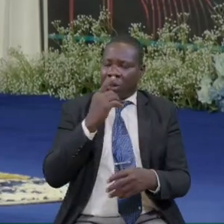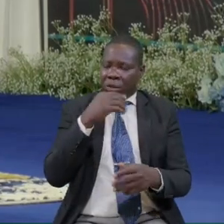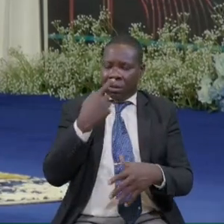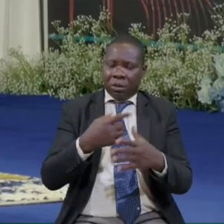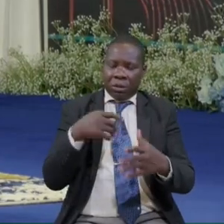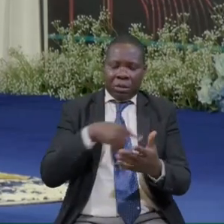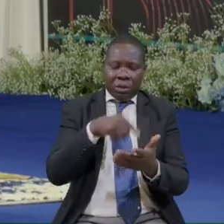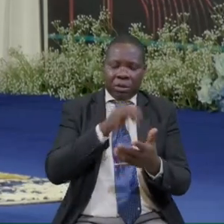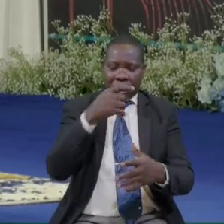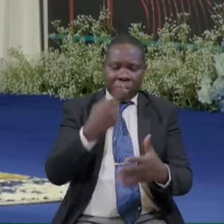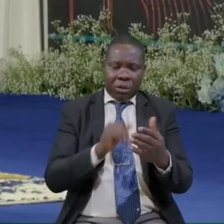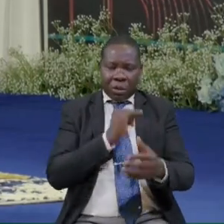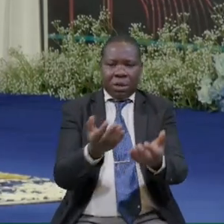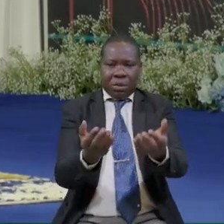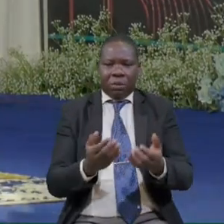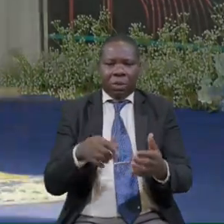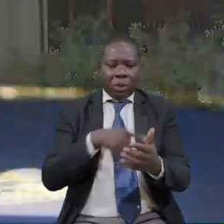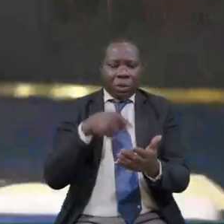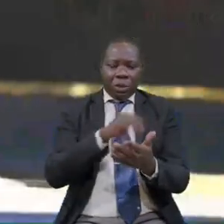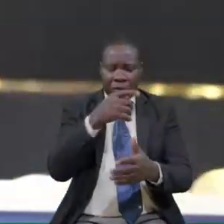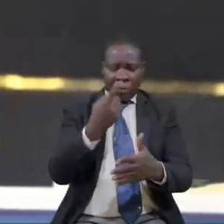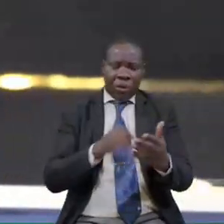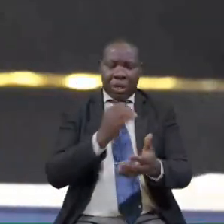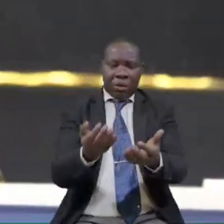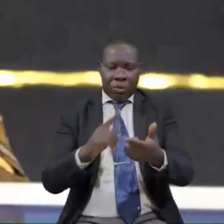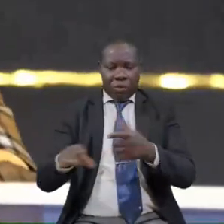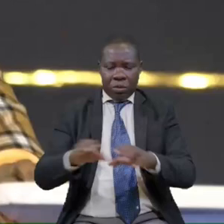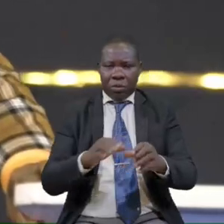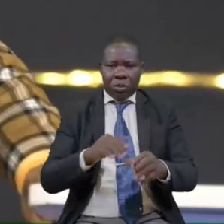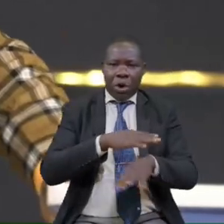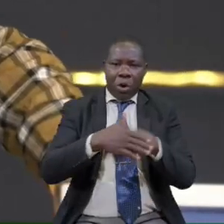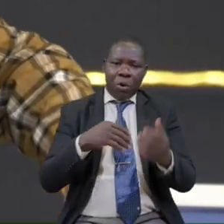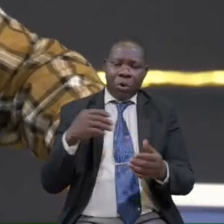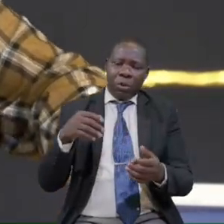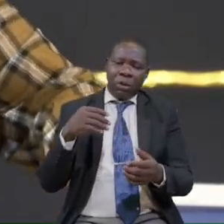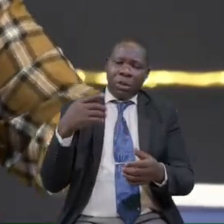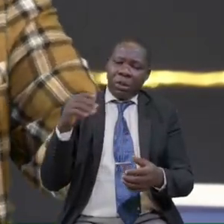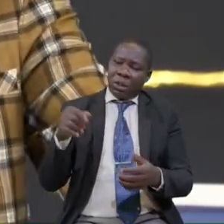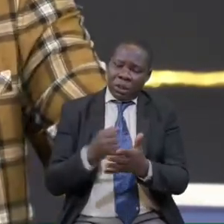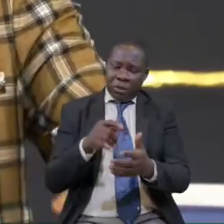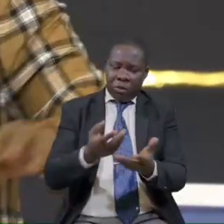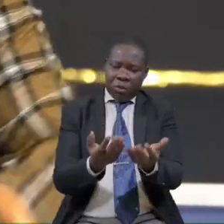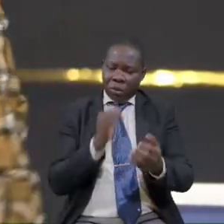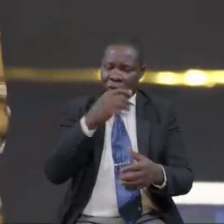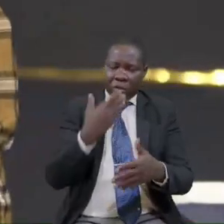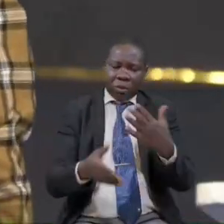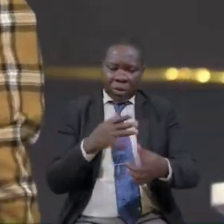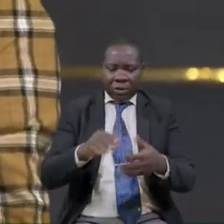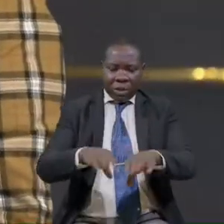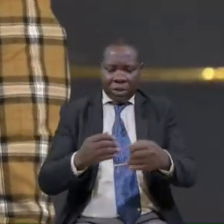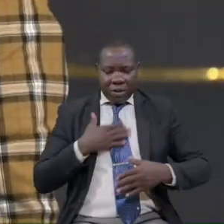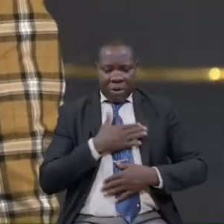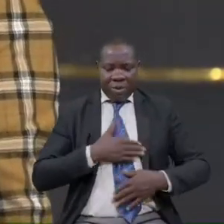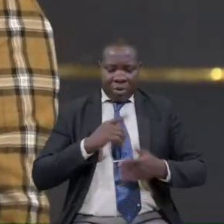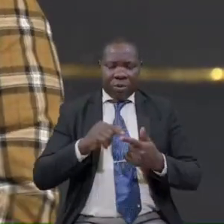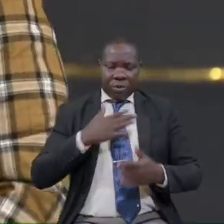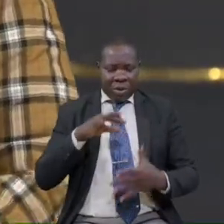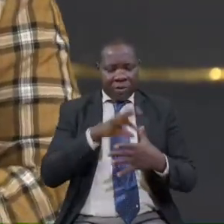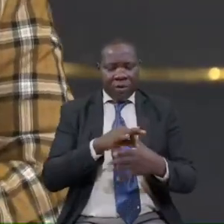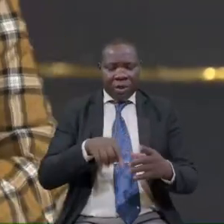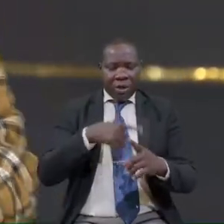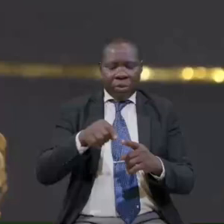je veux, c'est ce que je veux faire. Tout ce que le monde veut faire, c'est ce qui donne. Ce que tu veux, c'est ce qui donne le plaisir à mon